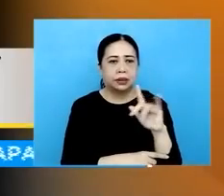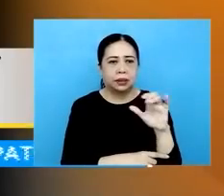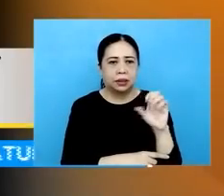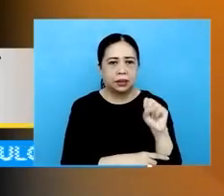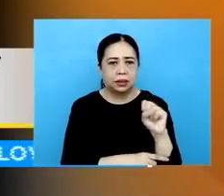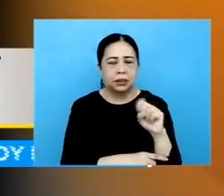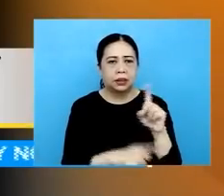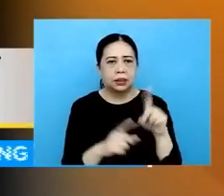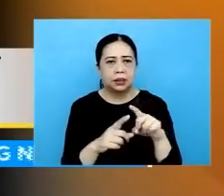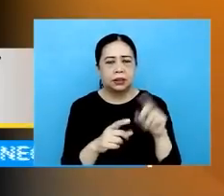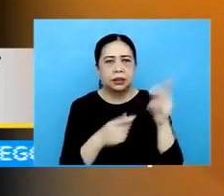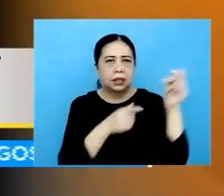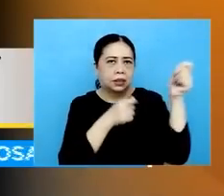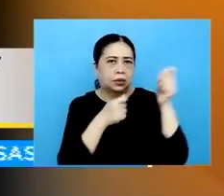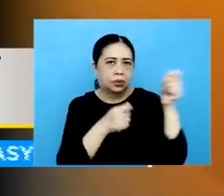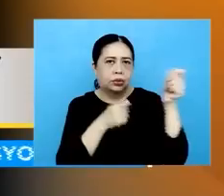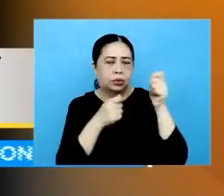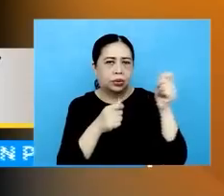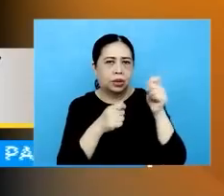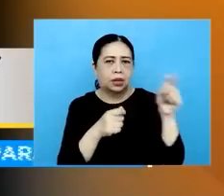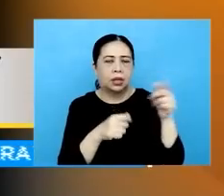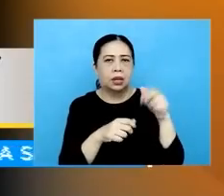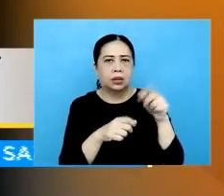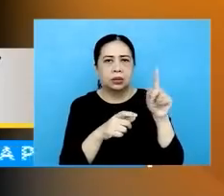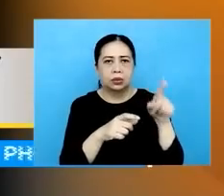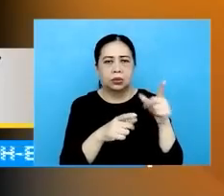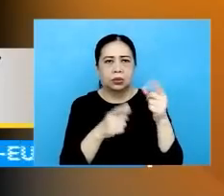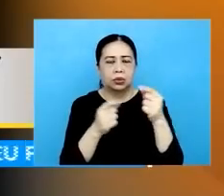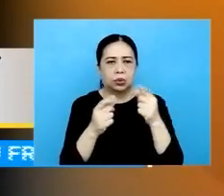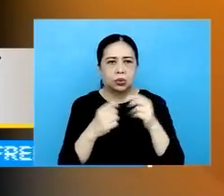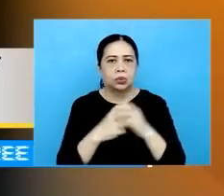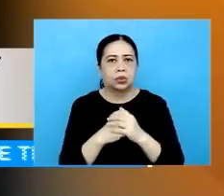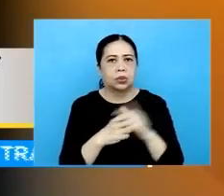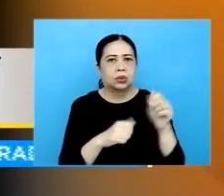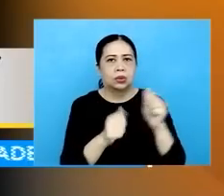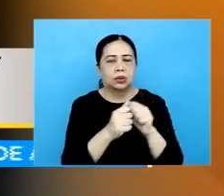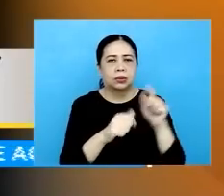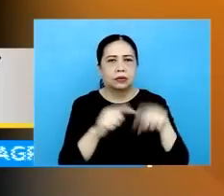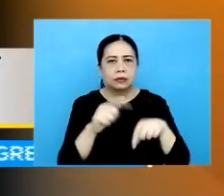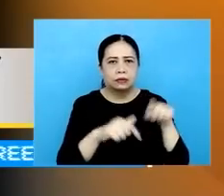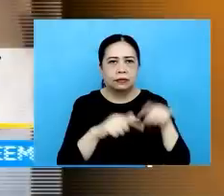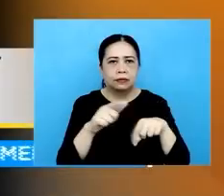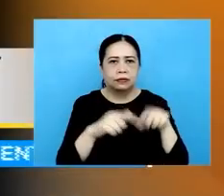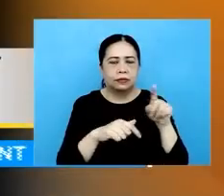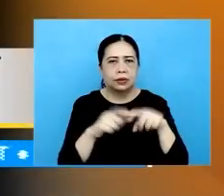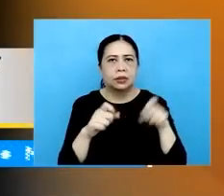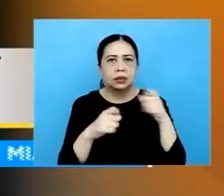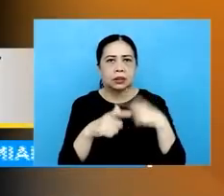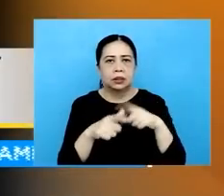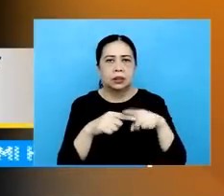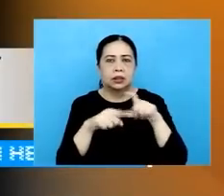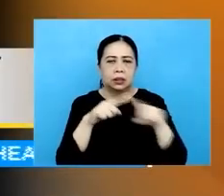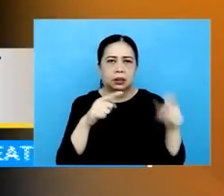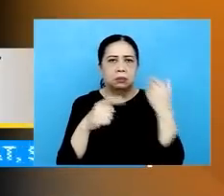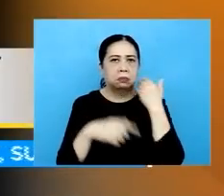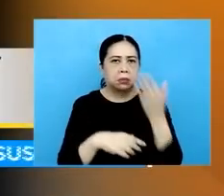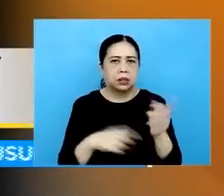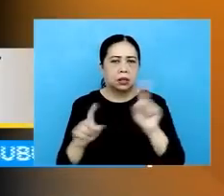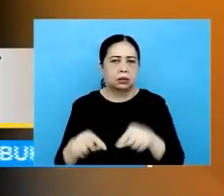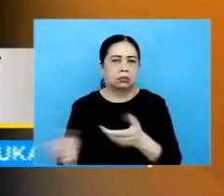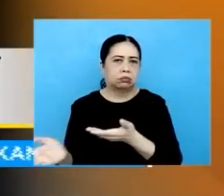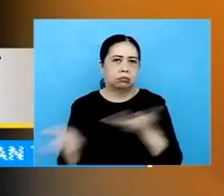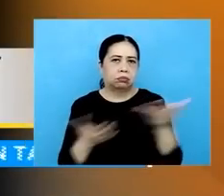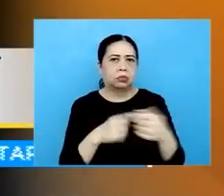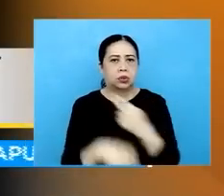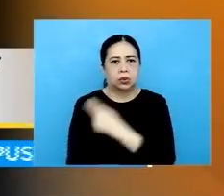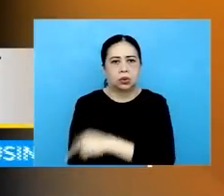ang 10 taong gulang na si Sian Parangan kasama ang kanyang mga kaibigan nang tamaan din ng kidlat. Dead on arrival sa ospital ang bata.